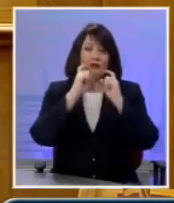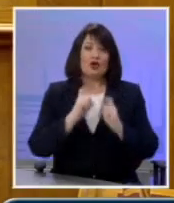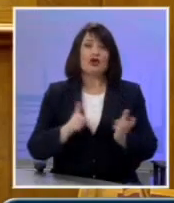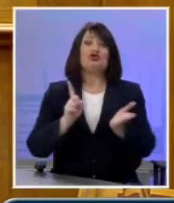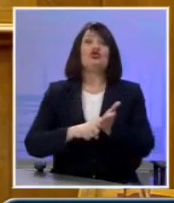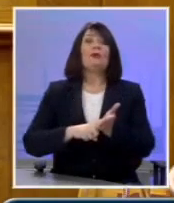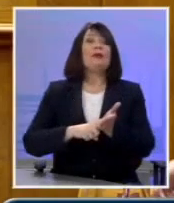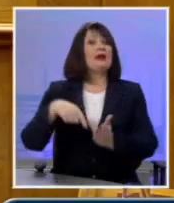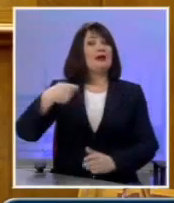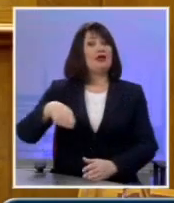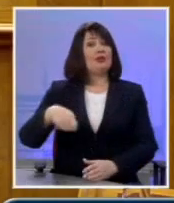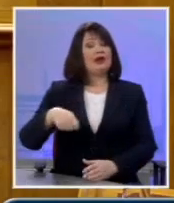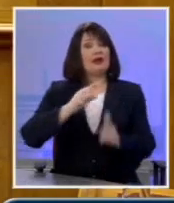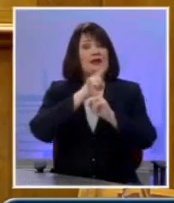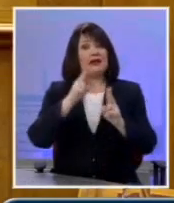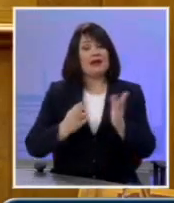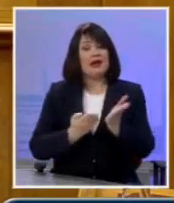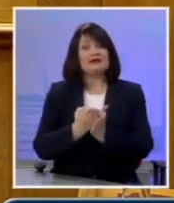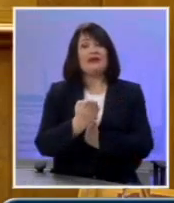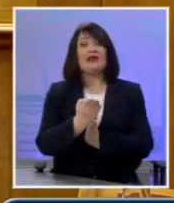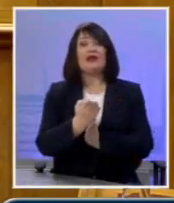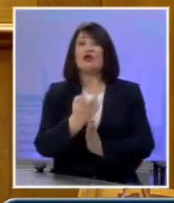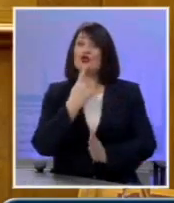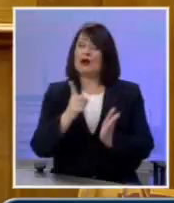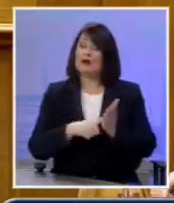νομική απέναντι στο διεθνές δίκαιο και πρέπει να την τηρήσουμε.